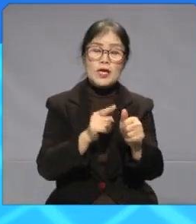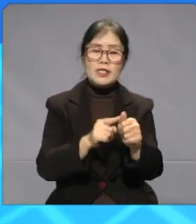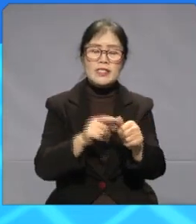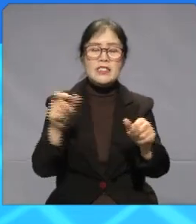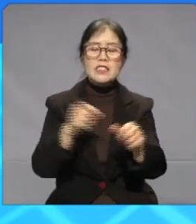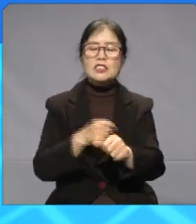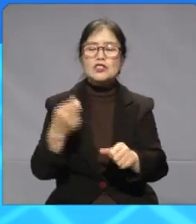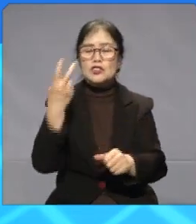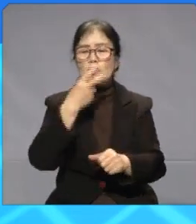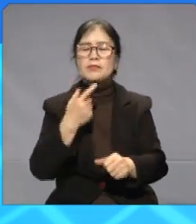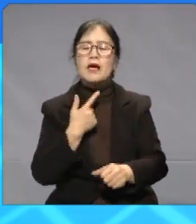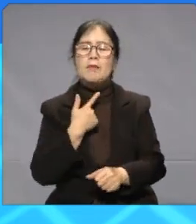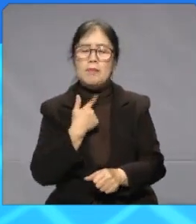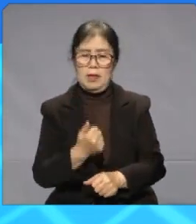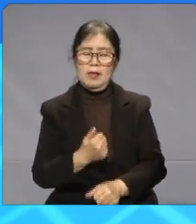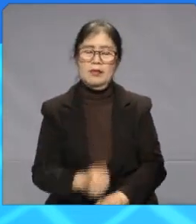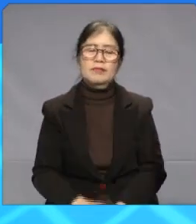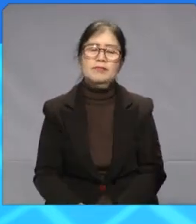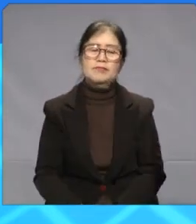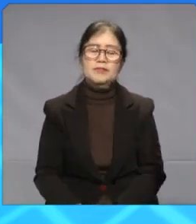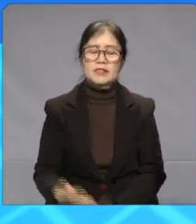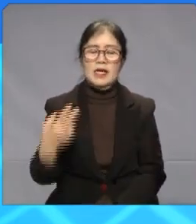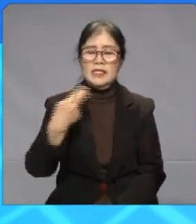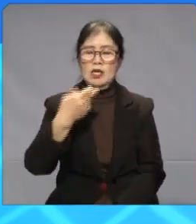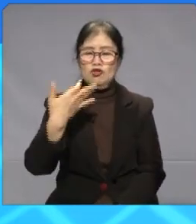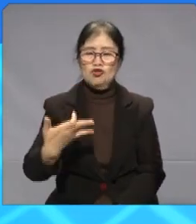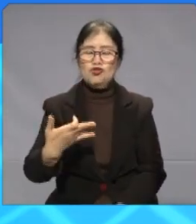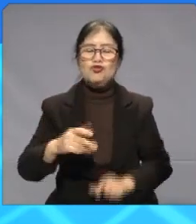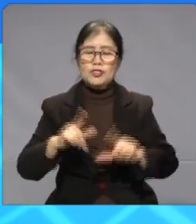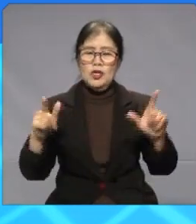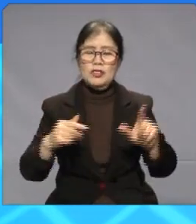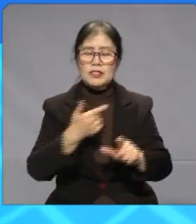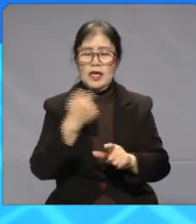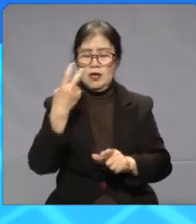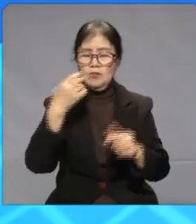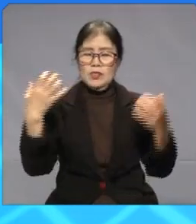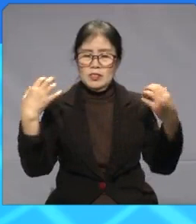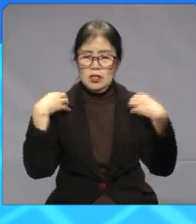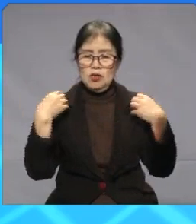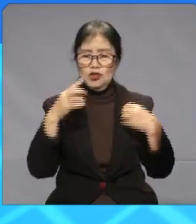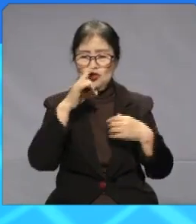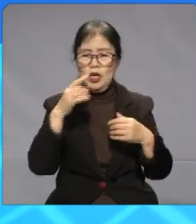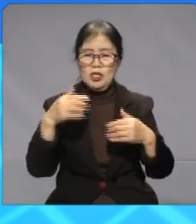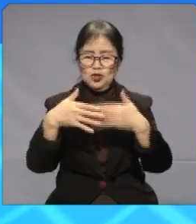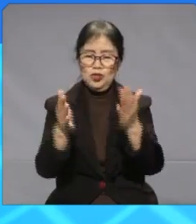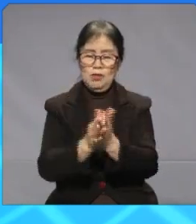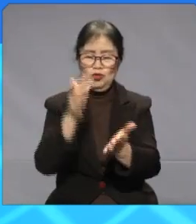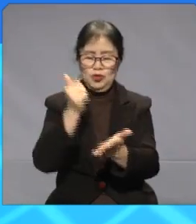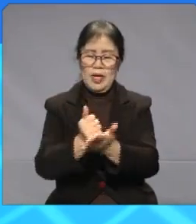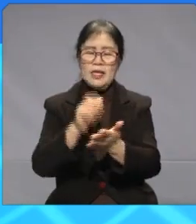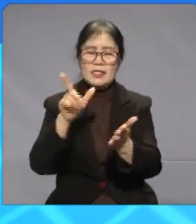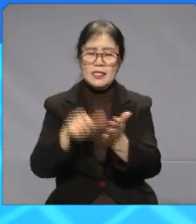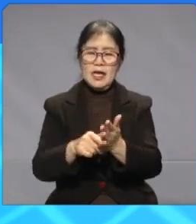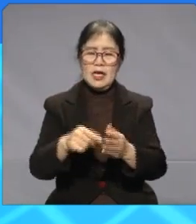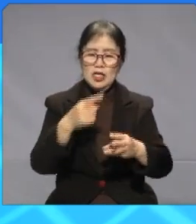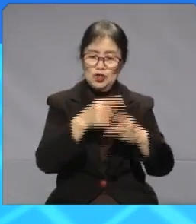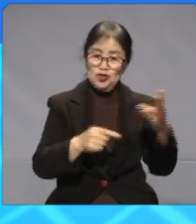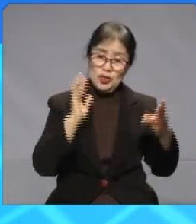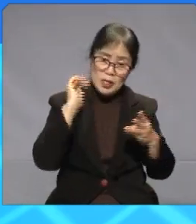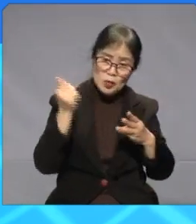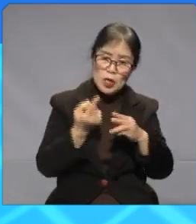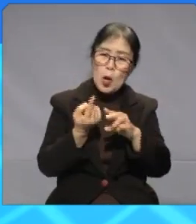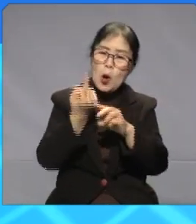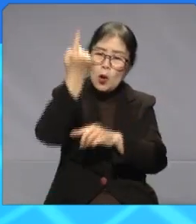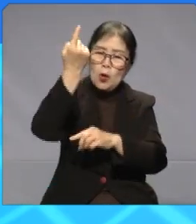특수통 검사 출신입니다 지난 2009년 대검찰청 중앙수사부장 재직 당시엔 윤 대통령의